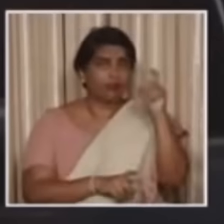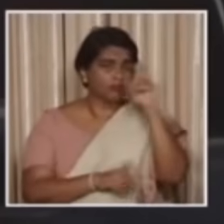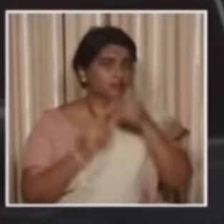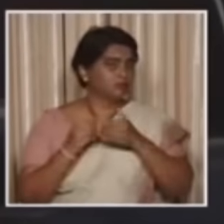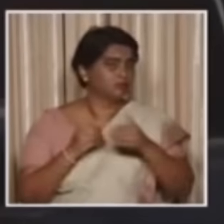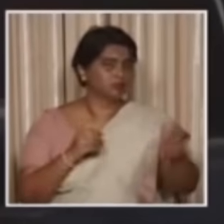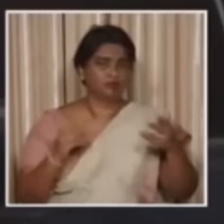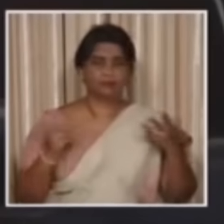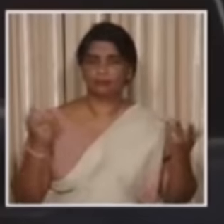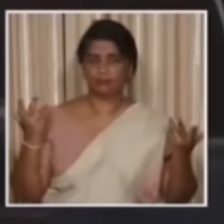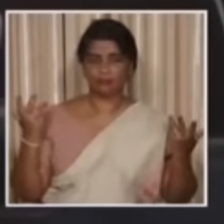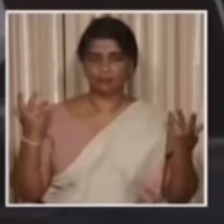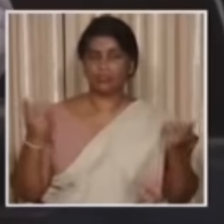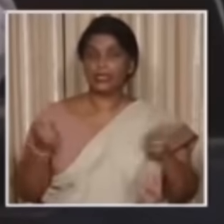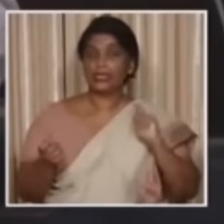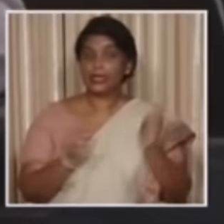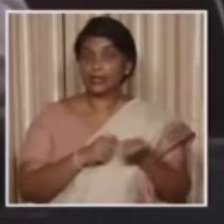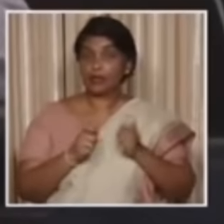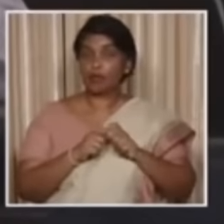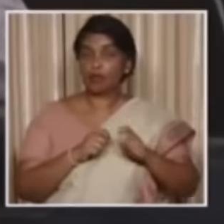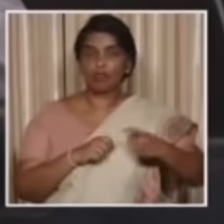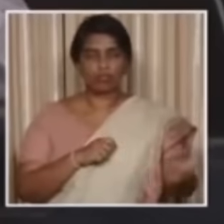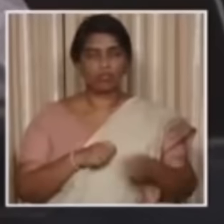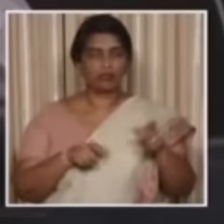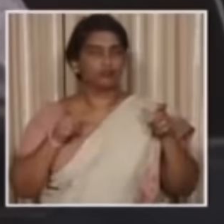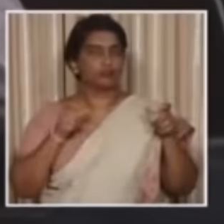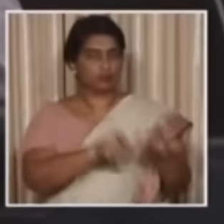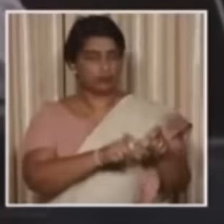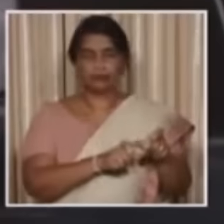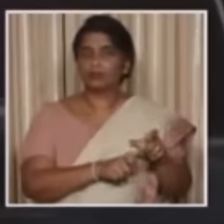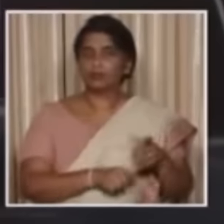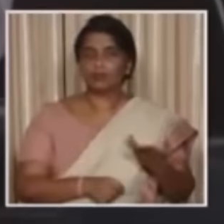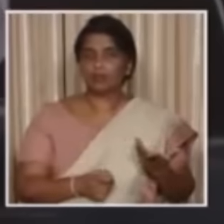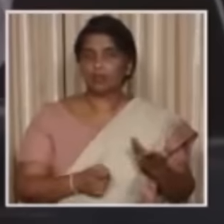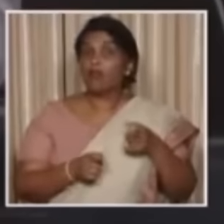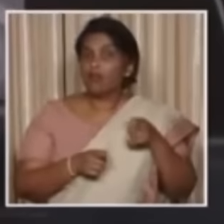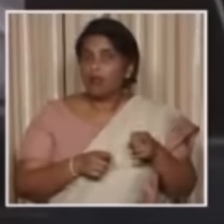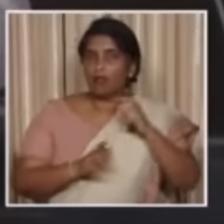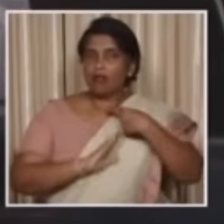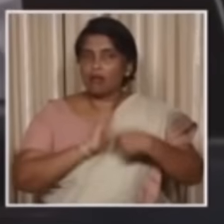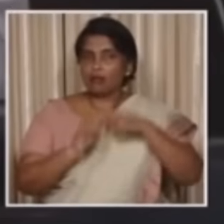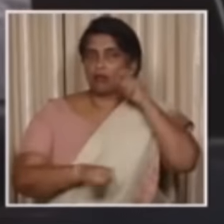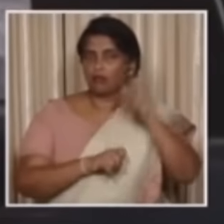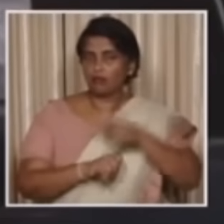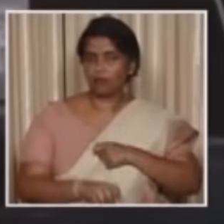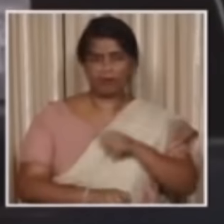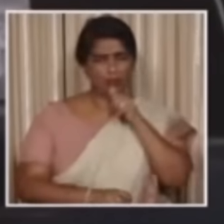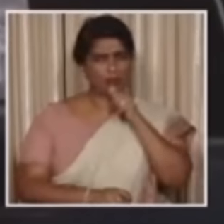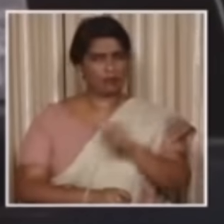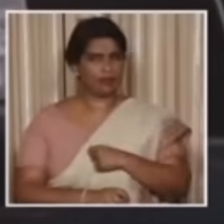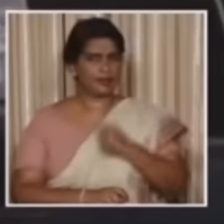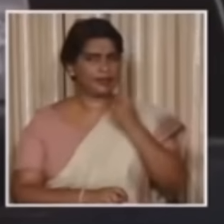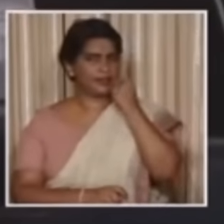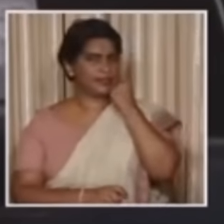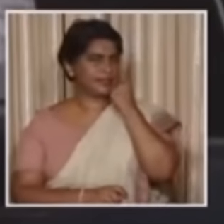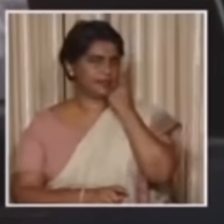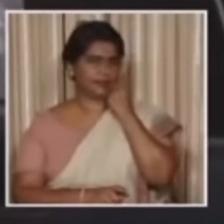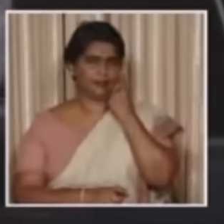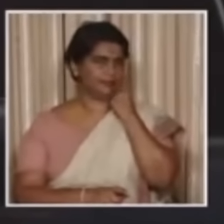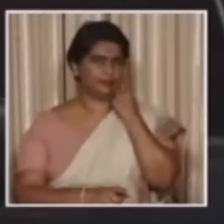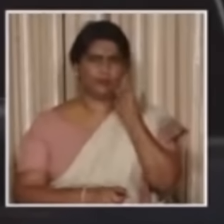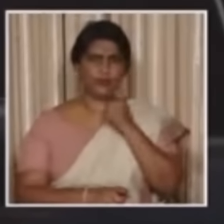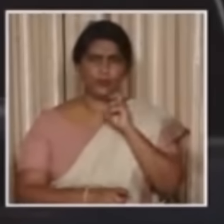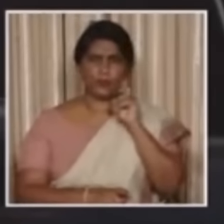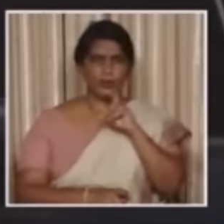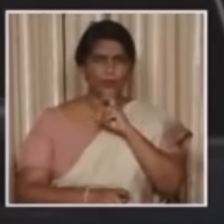තිස්සේ. ක්‍රිකට් බෝඩ් එකට දවසින් අතුරු තහනම් නියෝගයක් එනවා. එතකොට රටේ ජනතාවට සාධාරණ සැකයක් එනවා. අධිකරණයේ